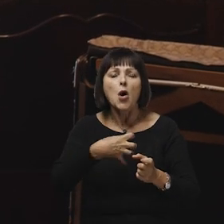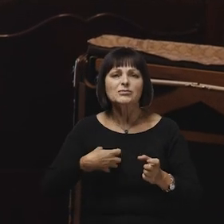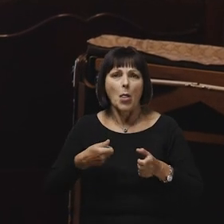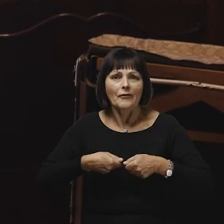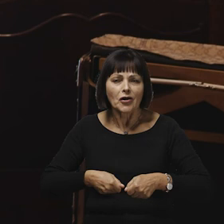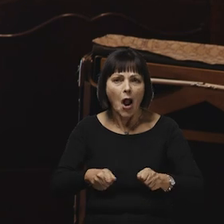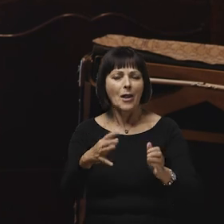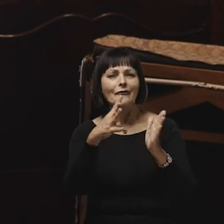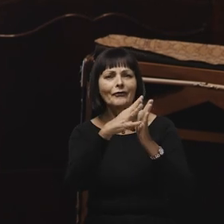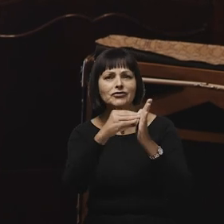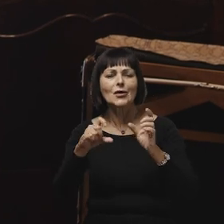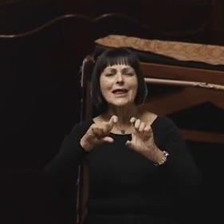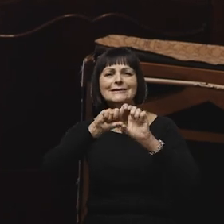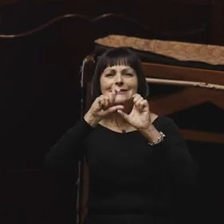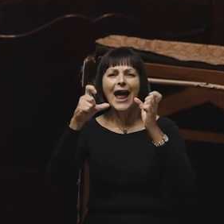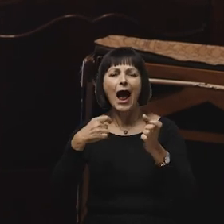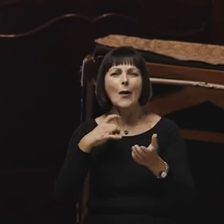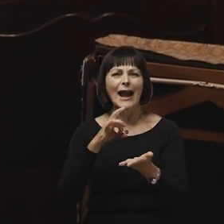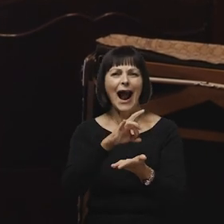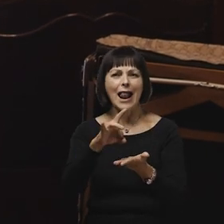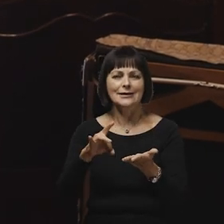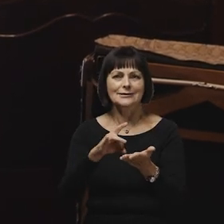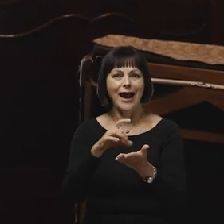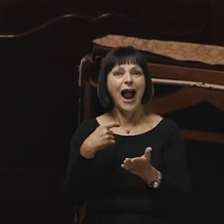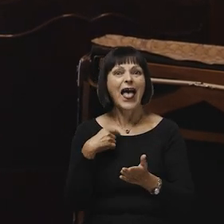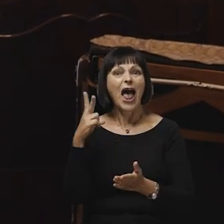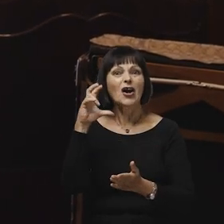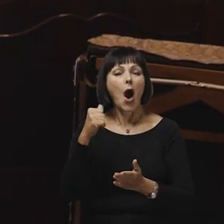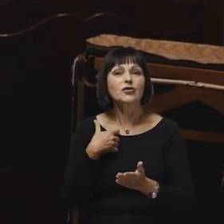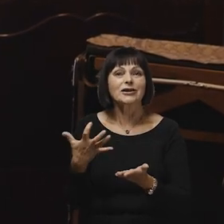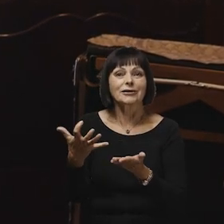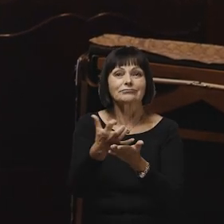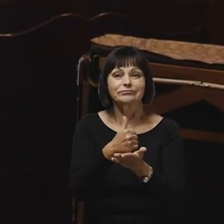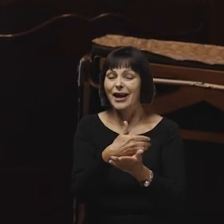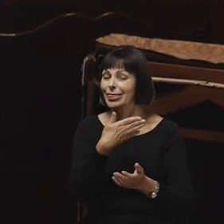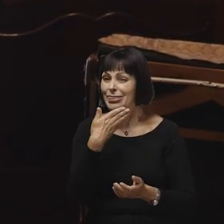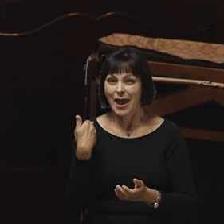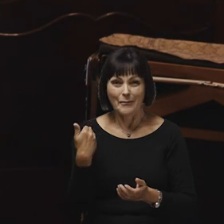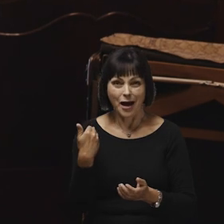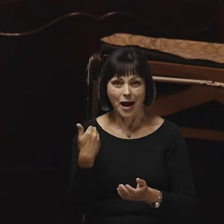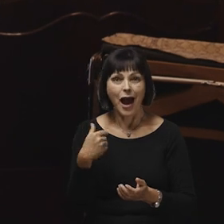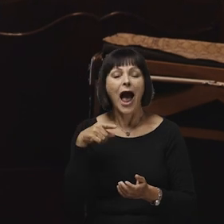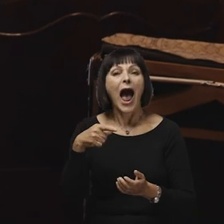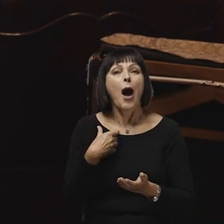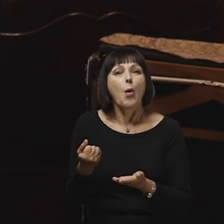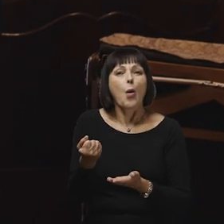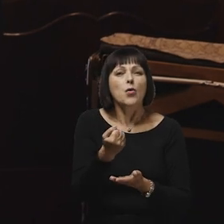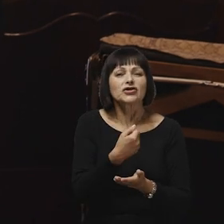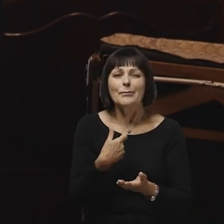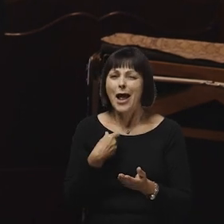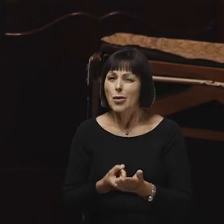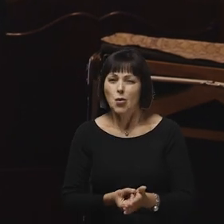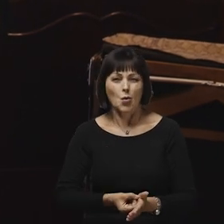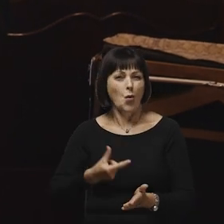stać się wzorem dla całej Galicji. Niestety Kąśna nie przynosiła spodziewanych dochodów, a jej utrzymanie było